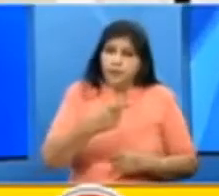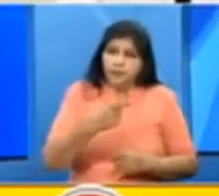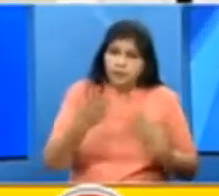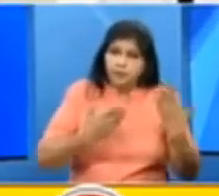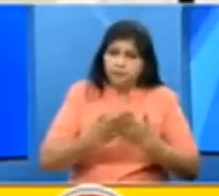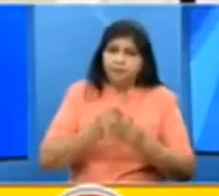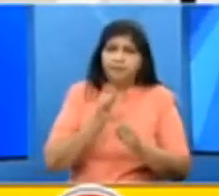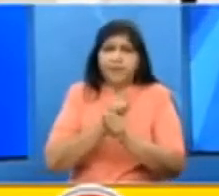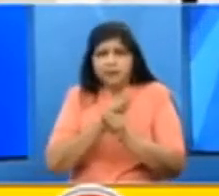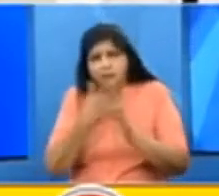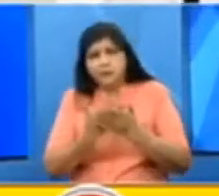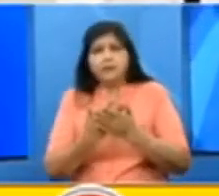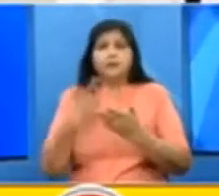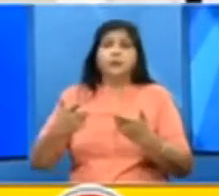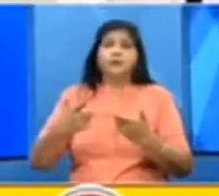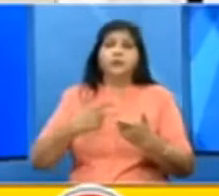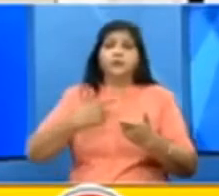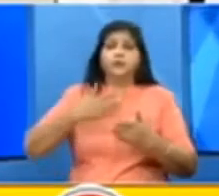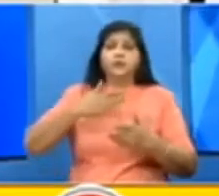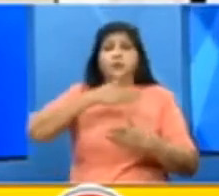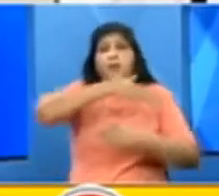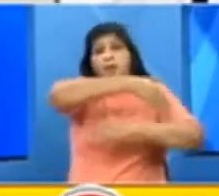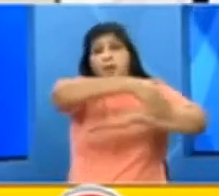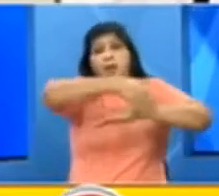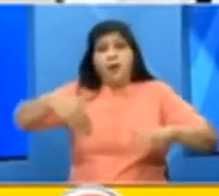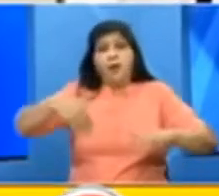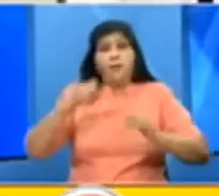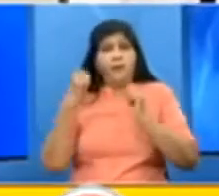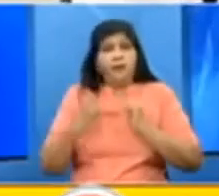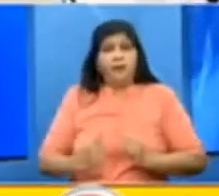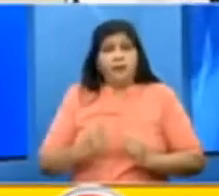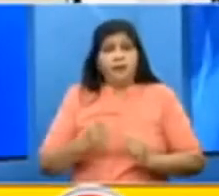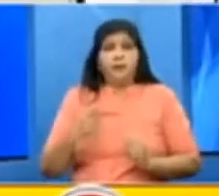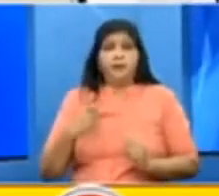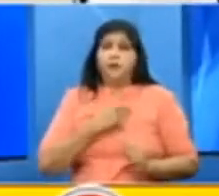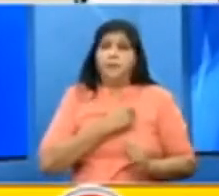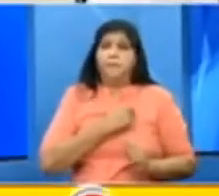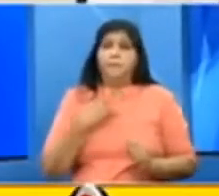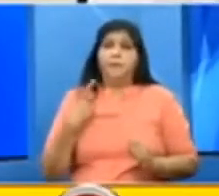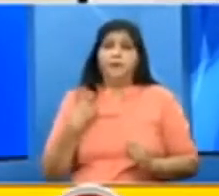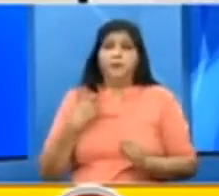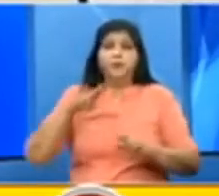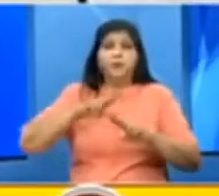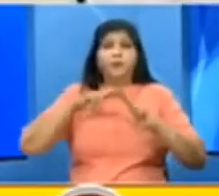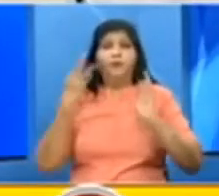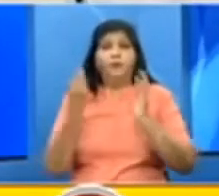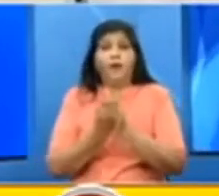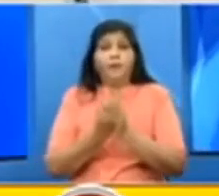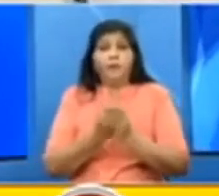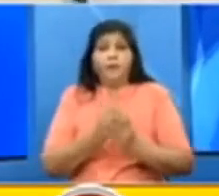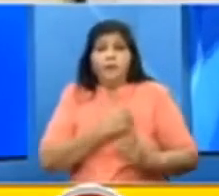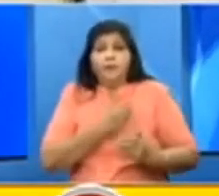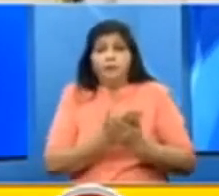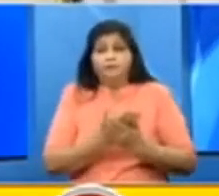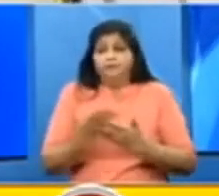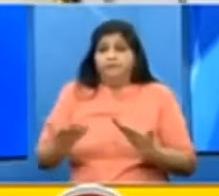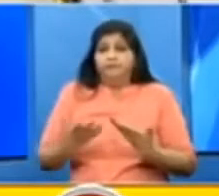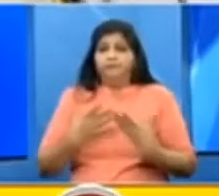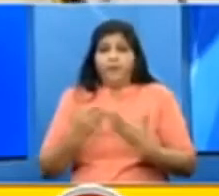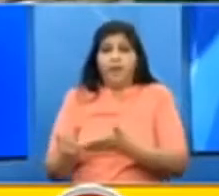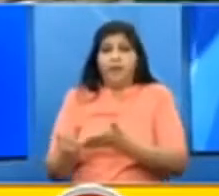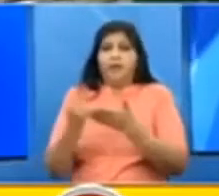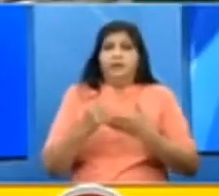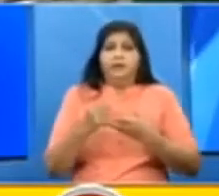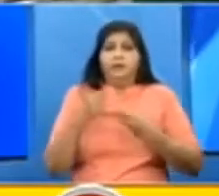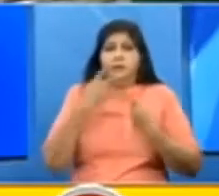करते हैं, उसका सीमा पर डटे सैनिक के मनोबल पर, उसके परिवार के मनोबल पर बहुत गहरा असर